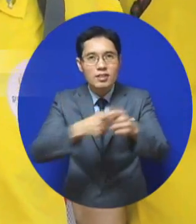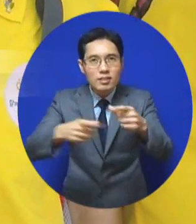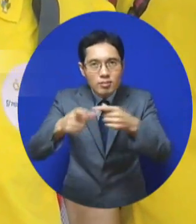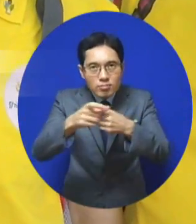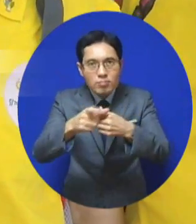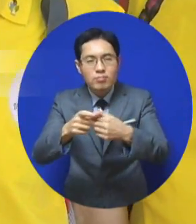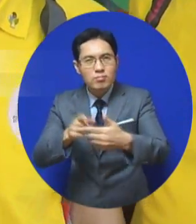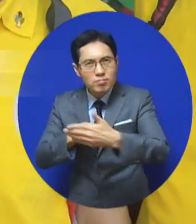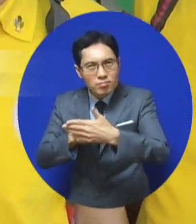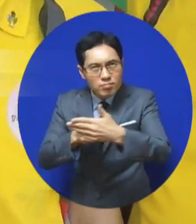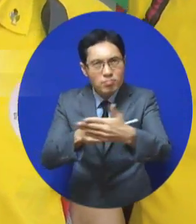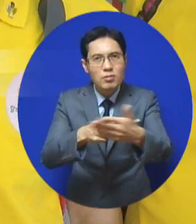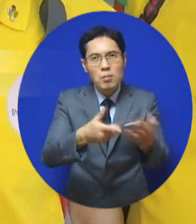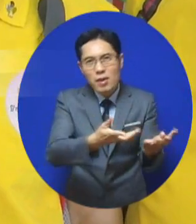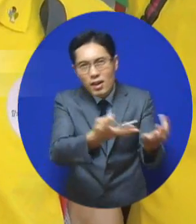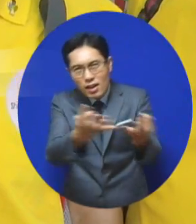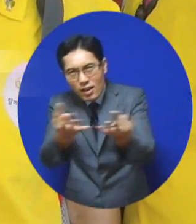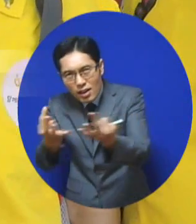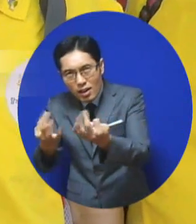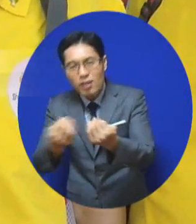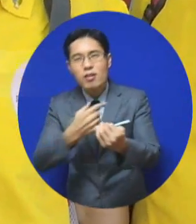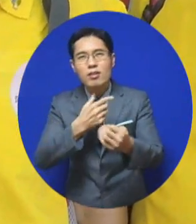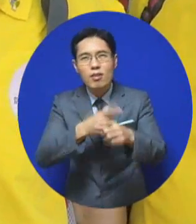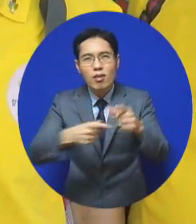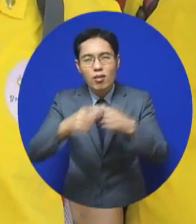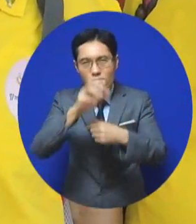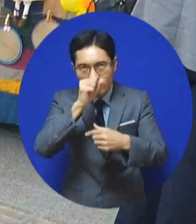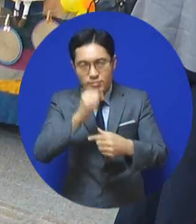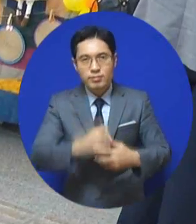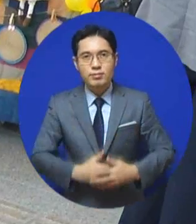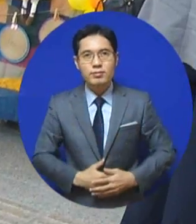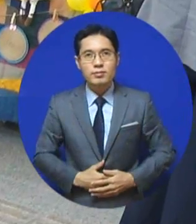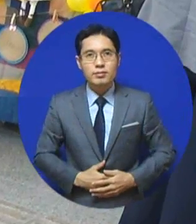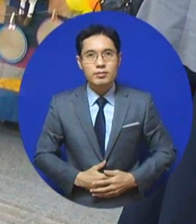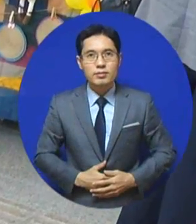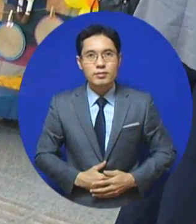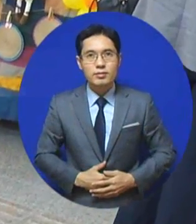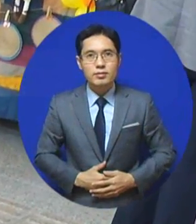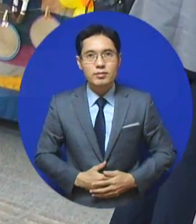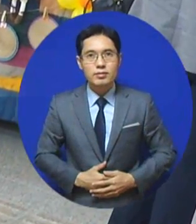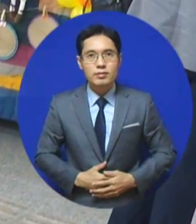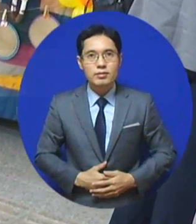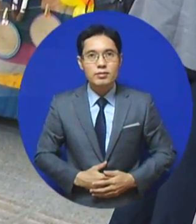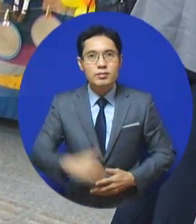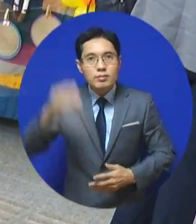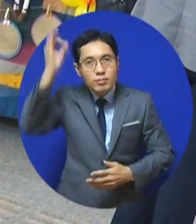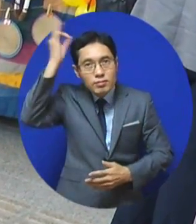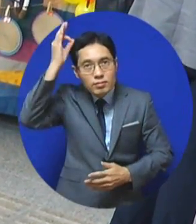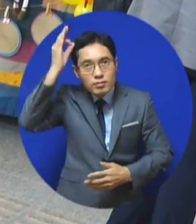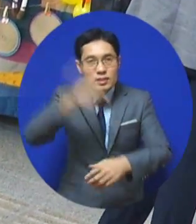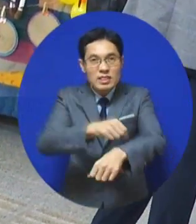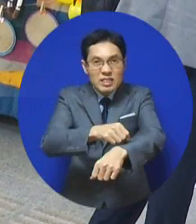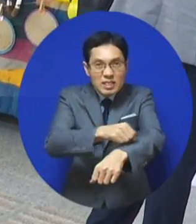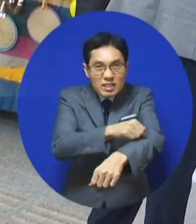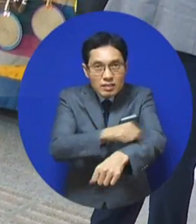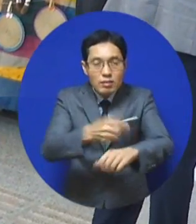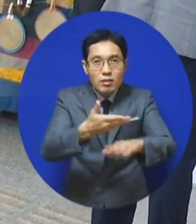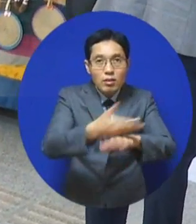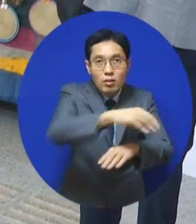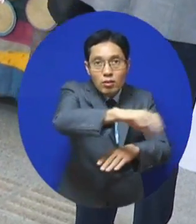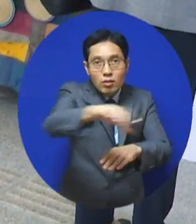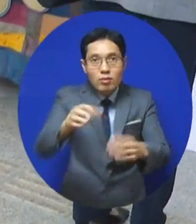진행도 많이 있었으면 더욱 더 좋겠습니다. 포항 씨가 특별하게 다른